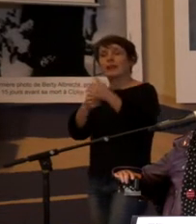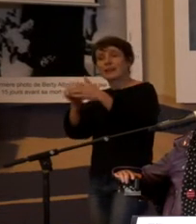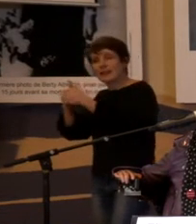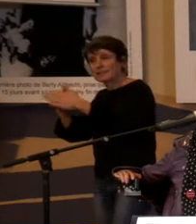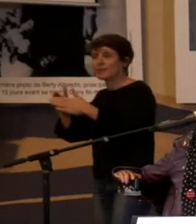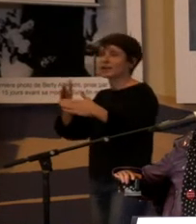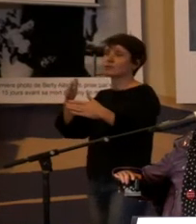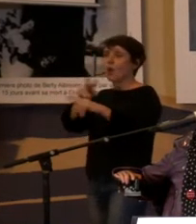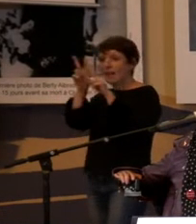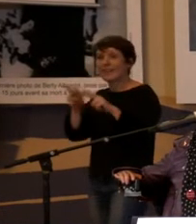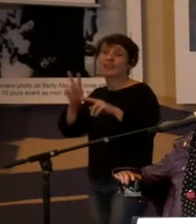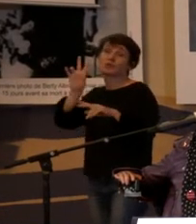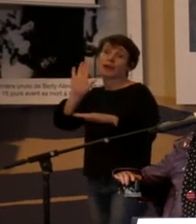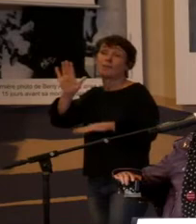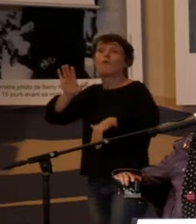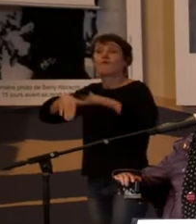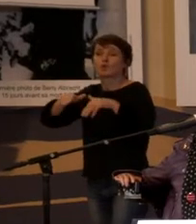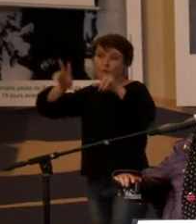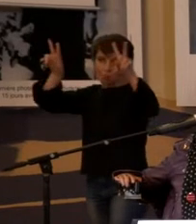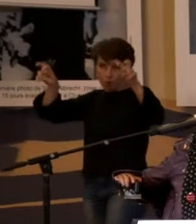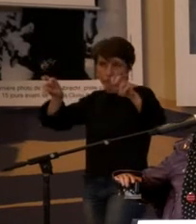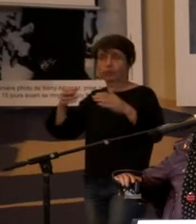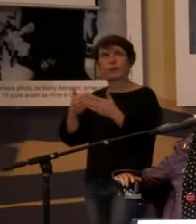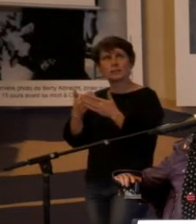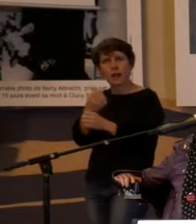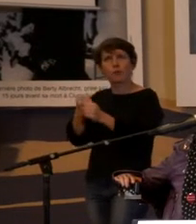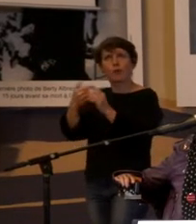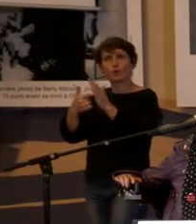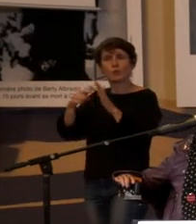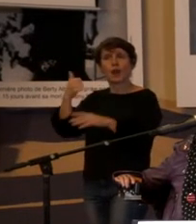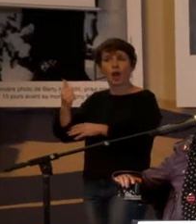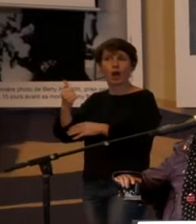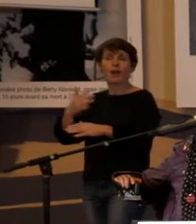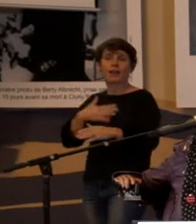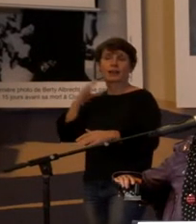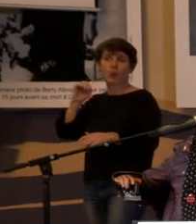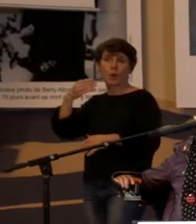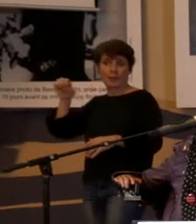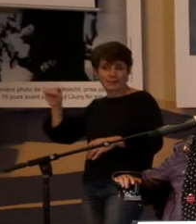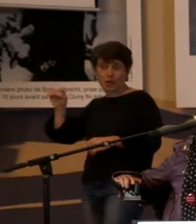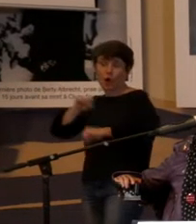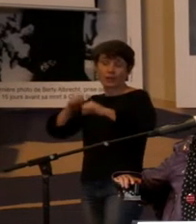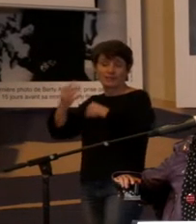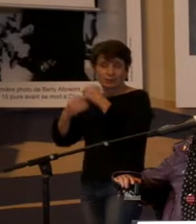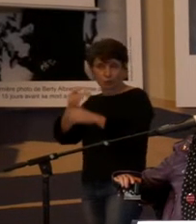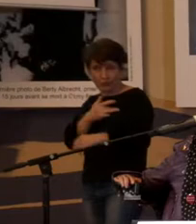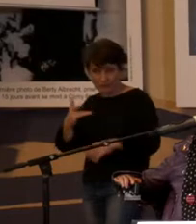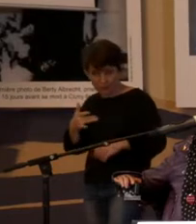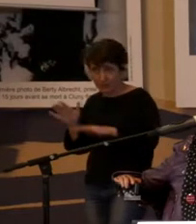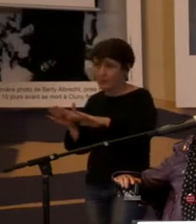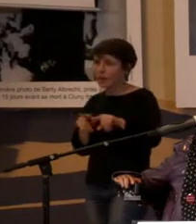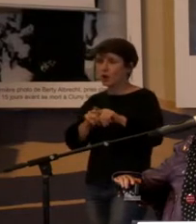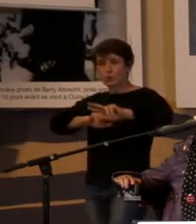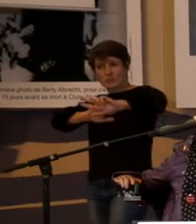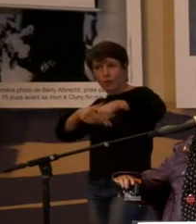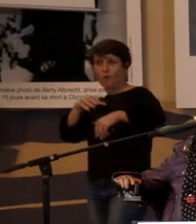du fonctionnement. Ça, c'est en 2001 avec l'OMS, l'Organisation mondiale de la santé. Et puis, il y a eu surtout la rédaction de la Convention des